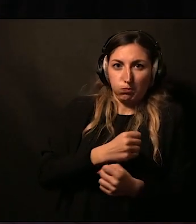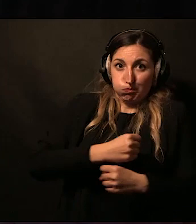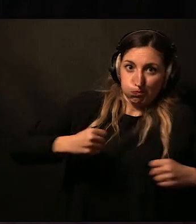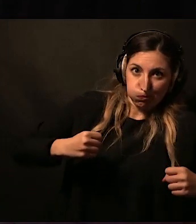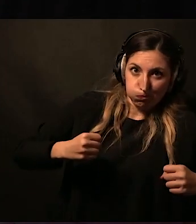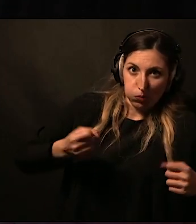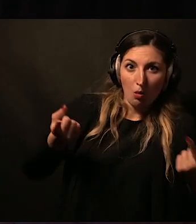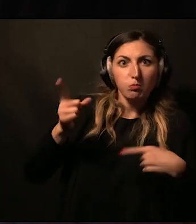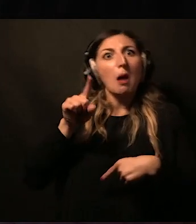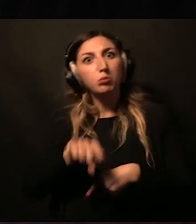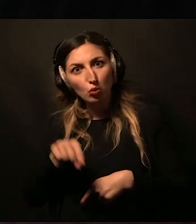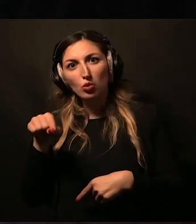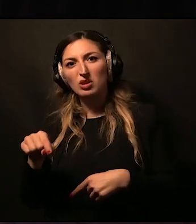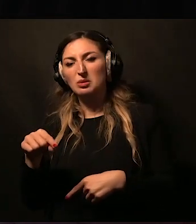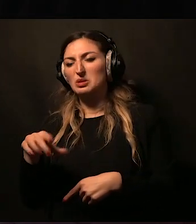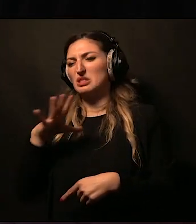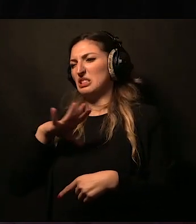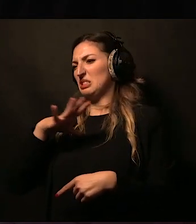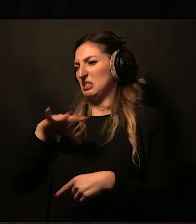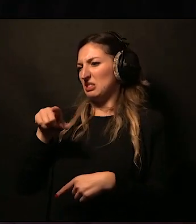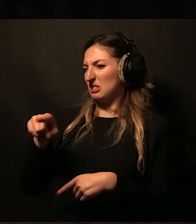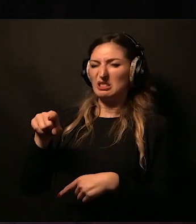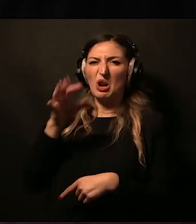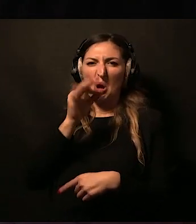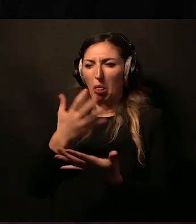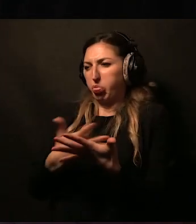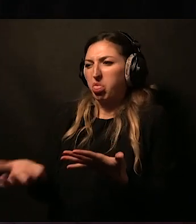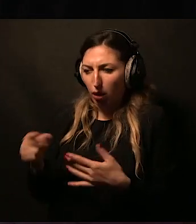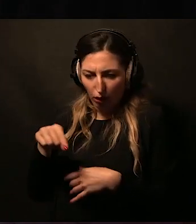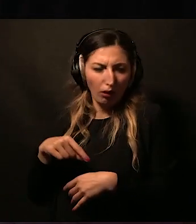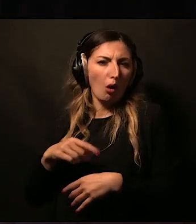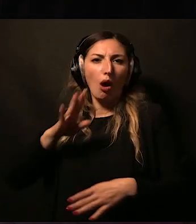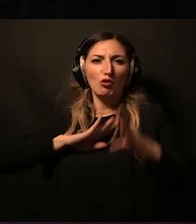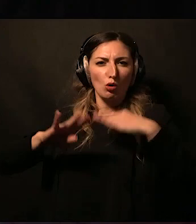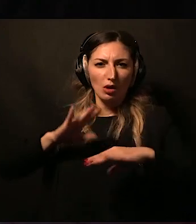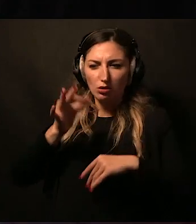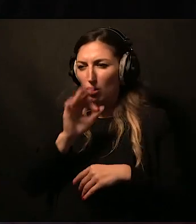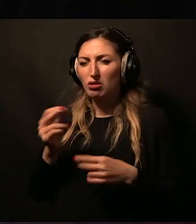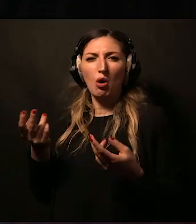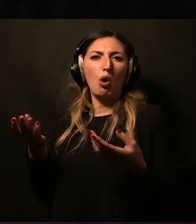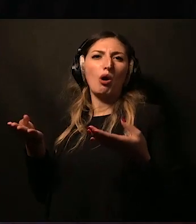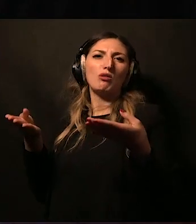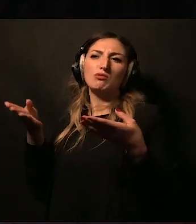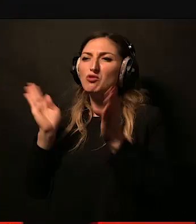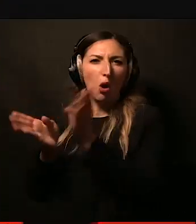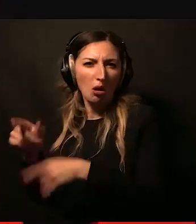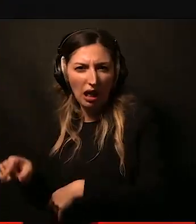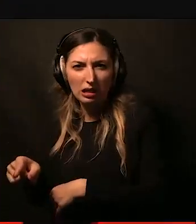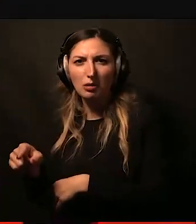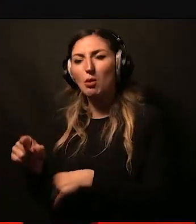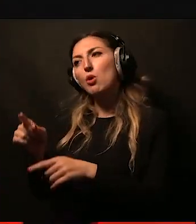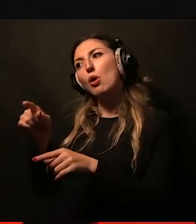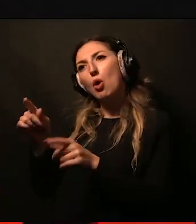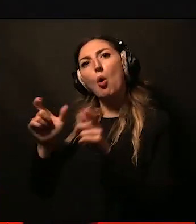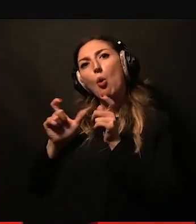il disprezzo la frustrazione il disgusto la repulsione la violenza che noi sentiamo nei confronti